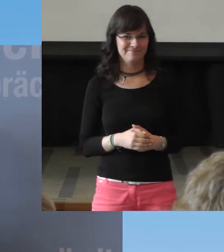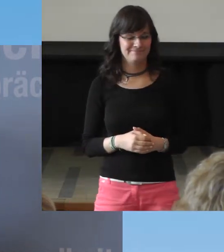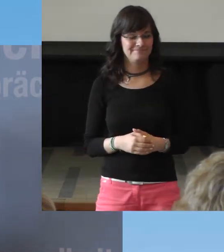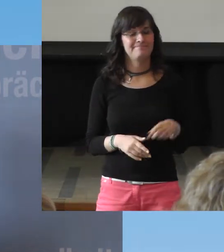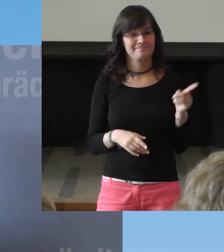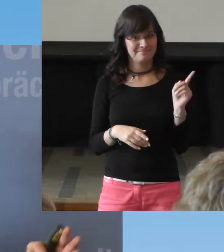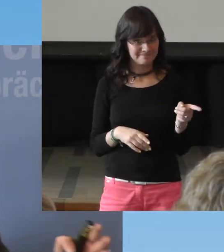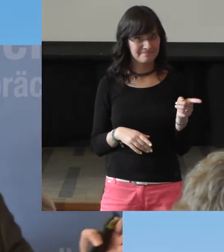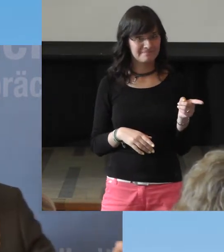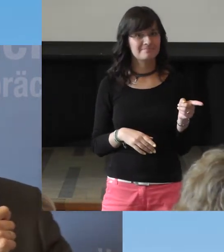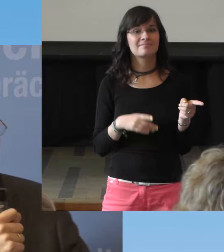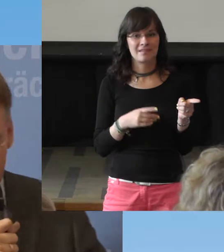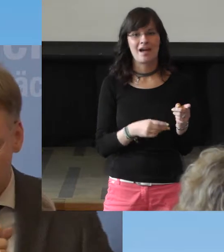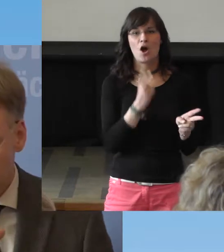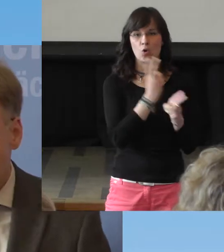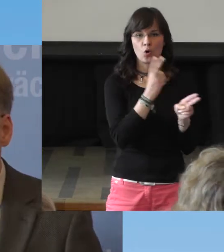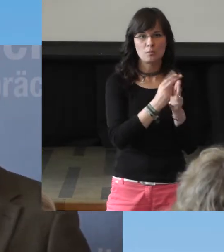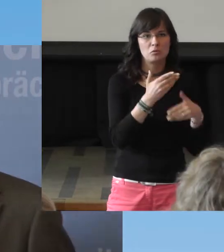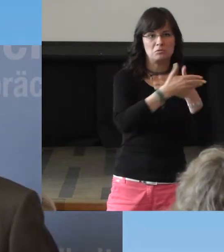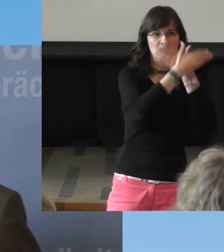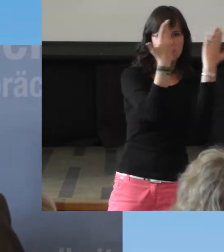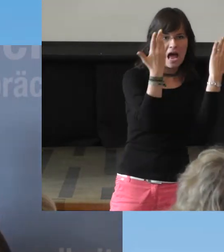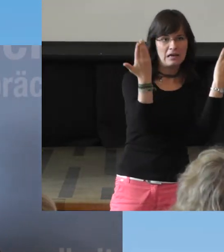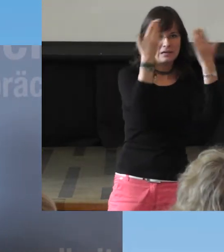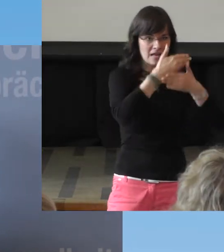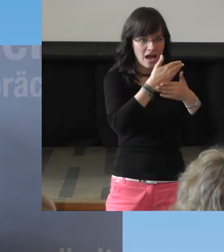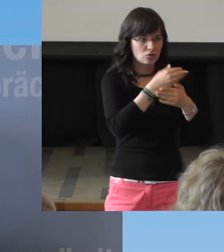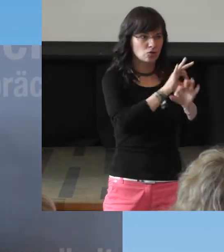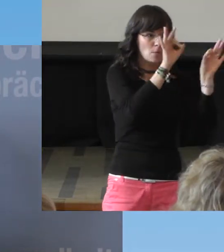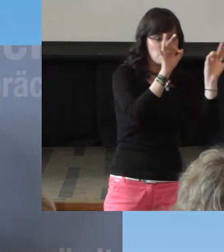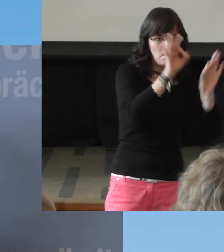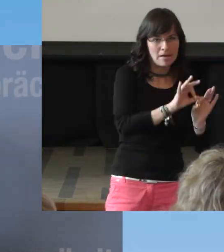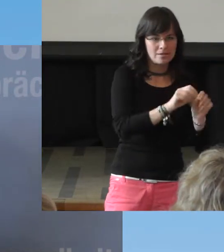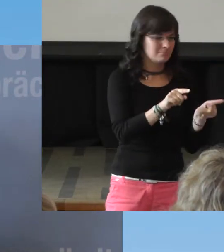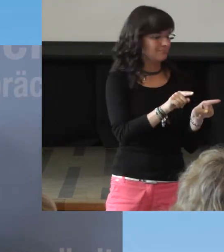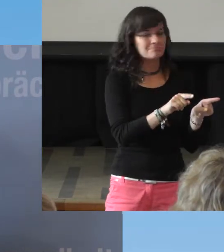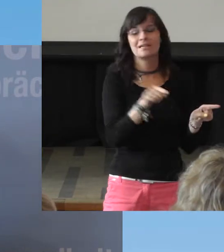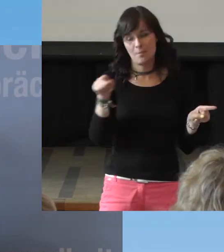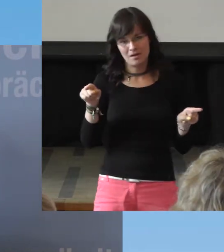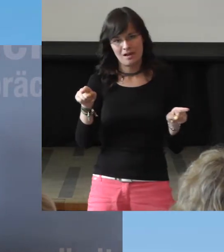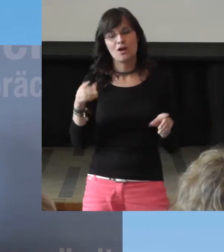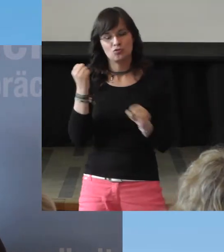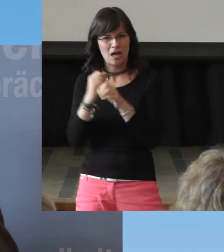Polyneuropathie haben wir diese zirkadiane Rhythmik nicht bei RLS deutliche Zunahme abends und nachts.